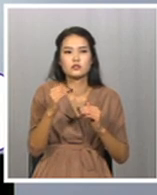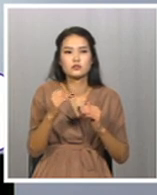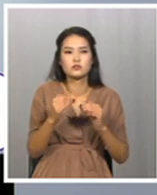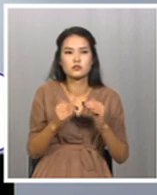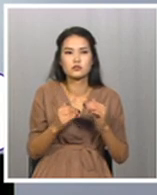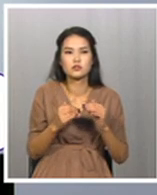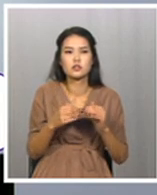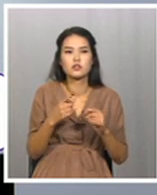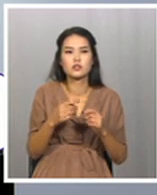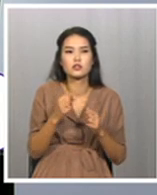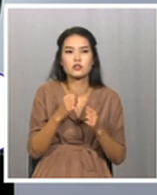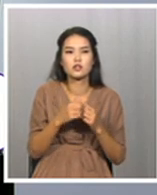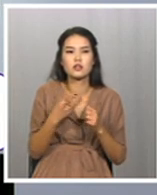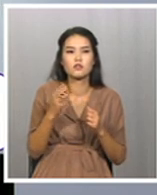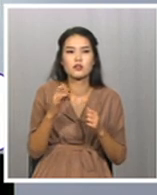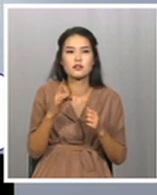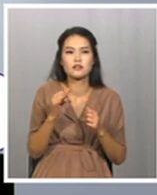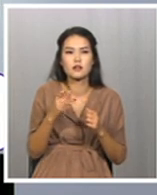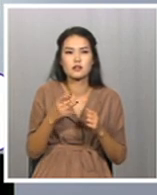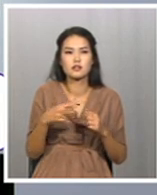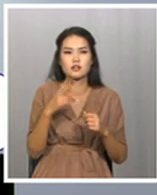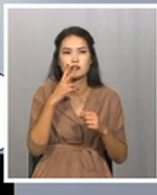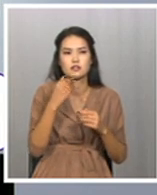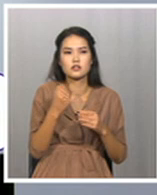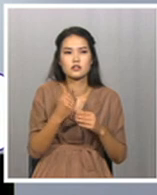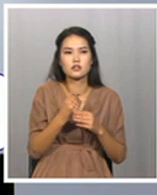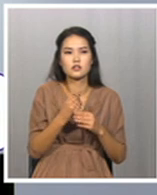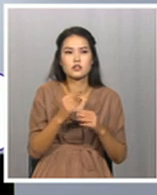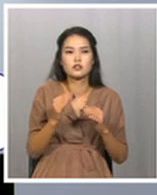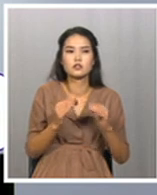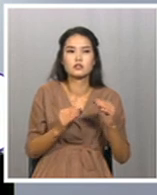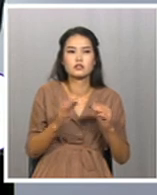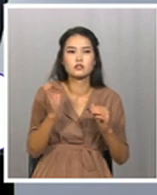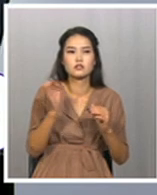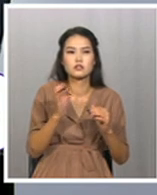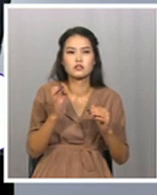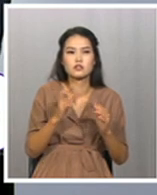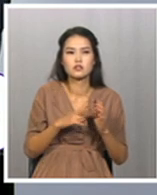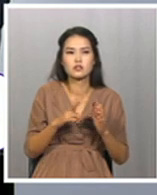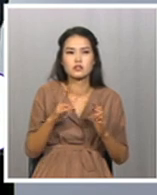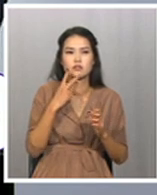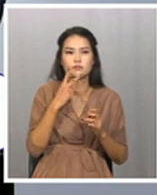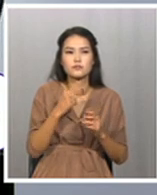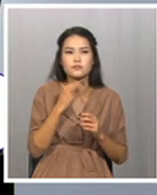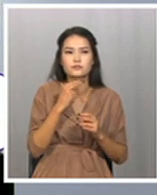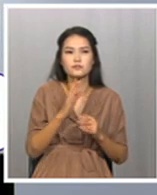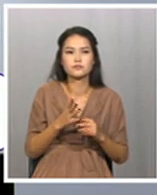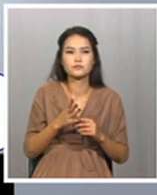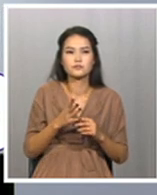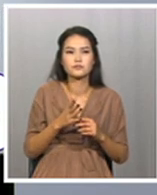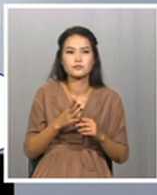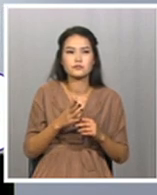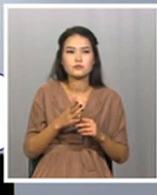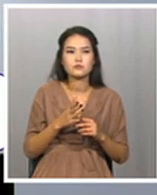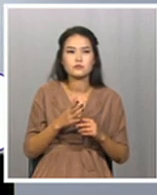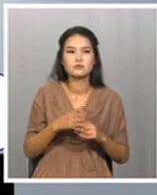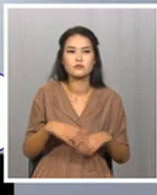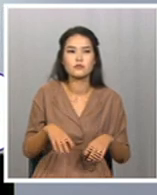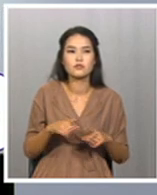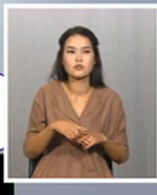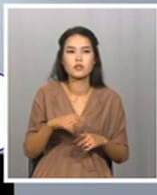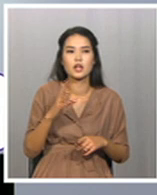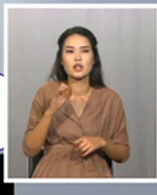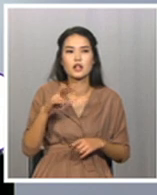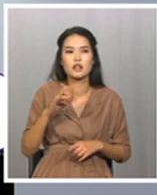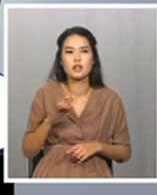орнын Швейцария алмастырған, яғни Швейцария жоғары көтеріліп, Макао төмен түскен көрініп отыр. Сонымен бірге Ирландия мен